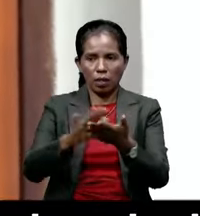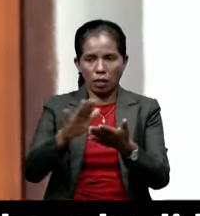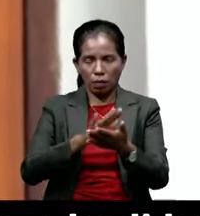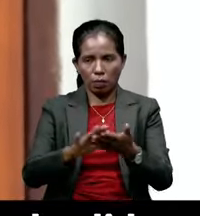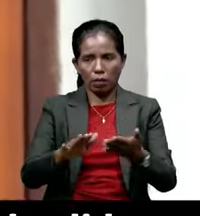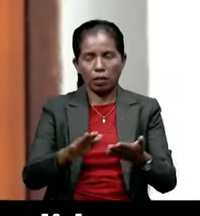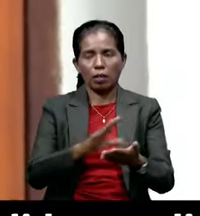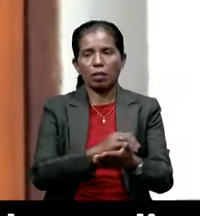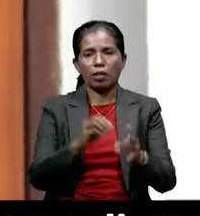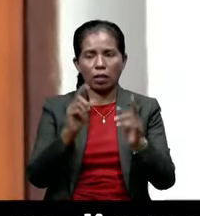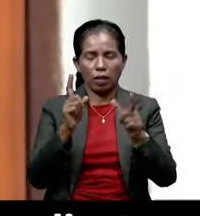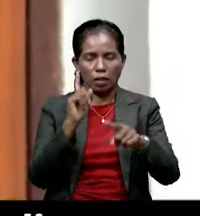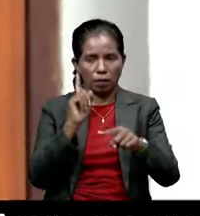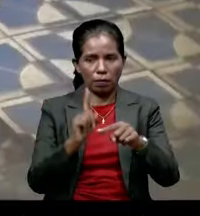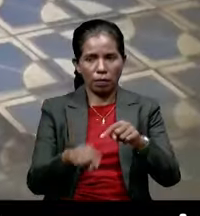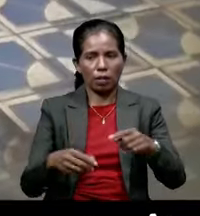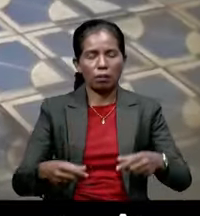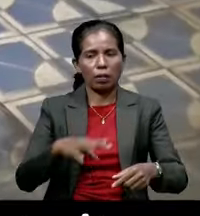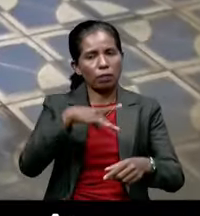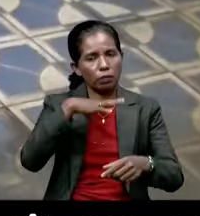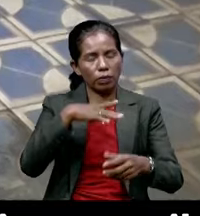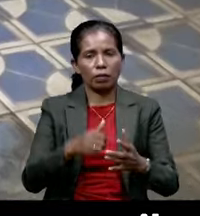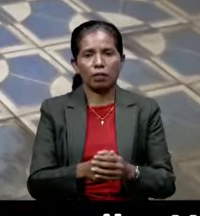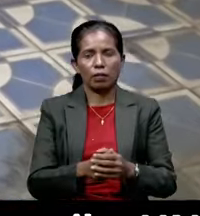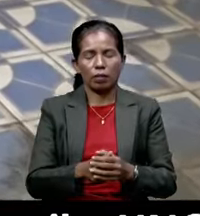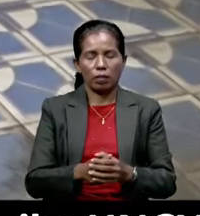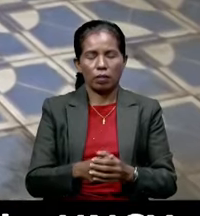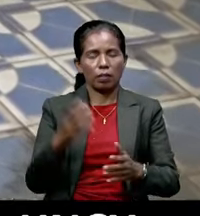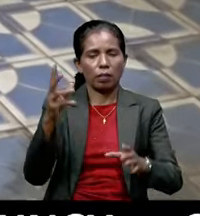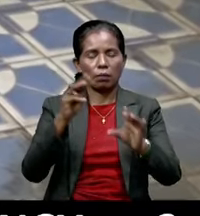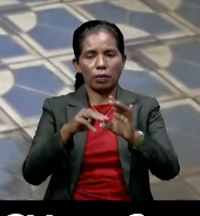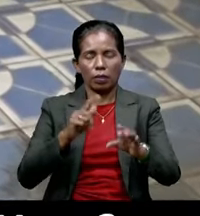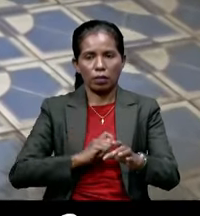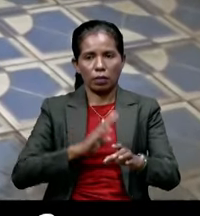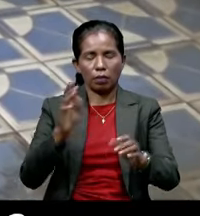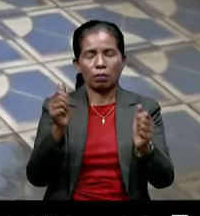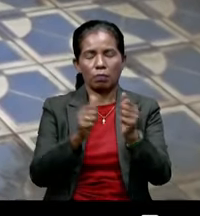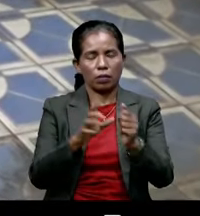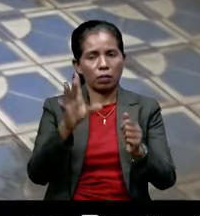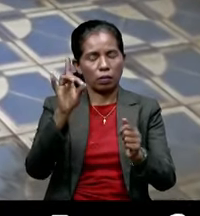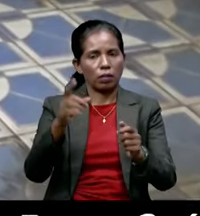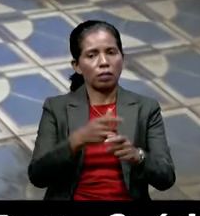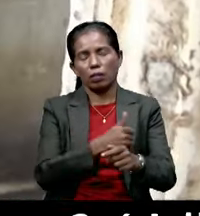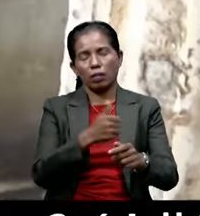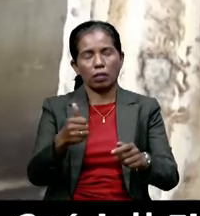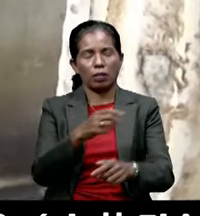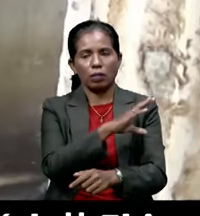ne, perne labele foet. Total fasilidade pública ia Mercado TBS ia mutu kualo, ma be balung guarra